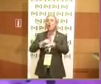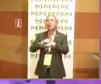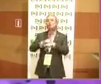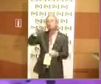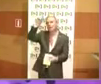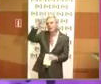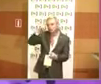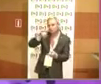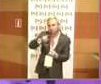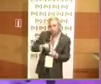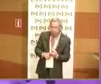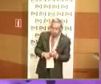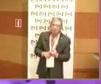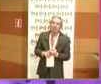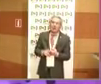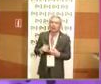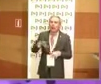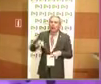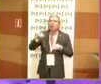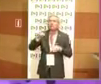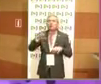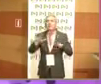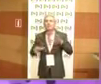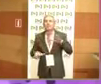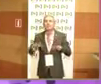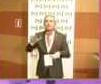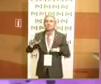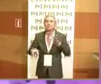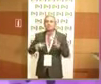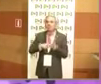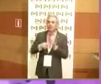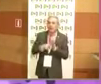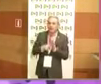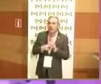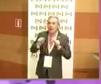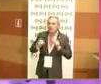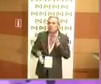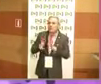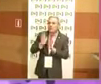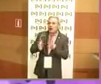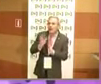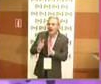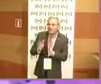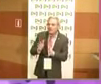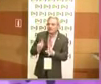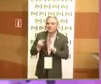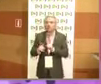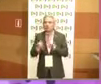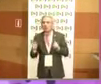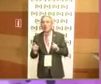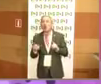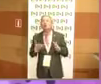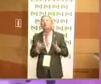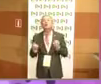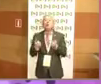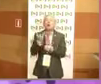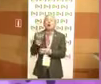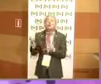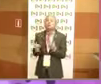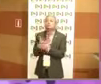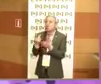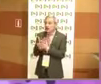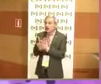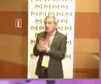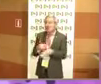e cominciano a porsi il problema se si può andare avanti così. C'è qualcosa che sta accadendo. C'è